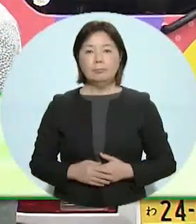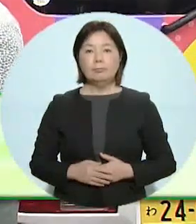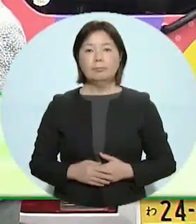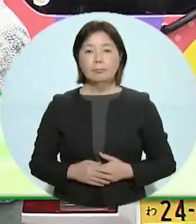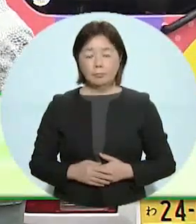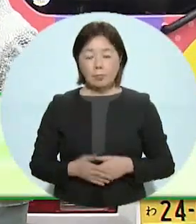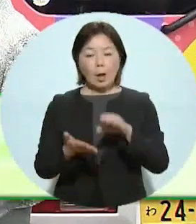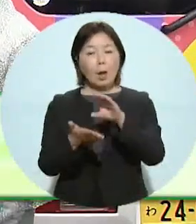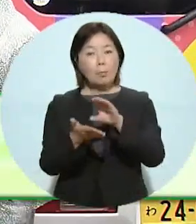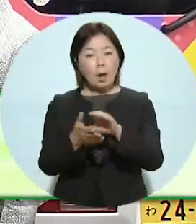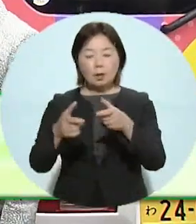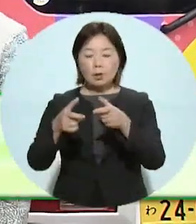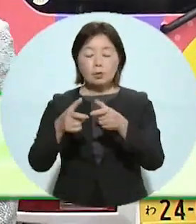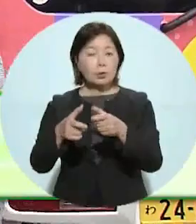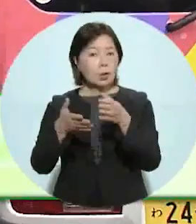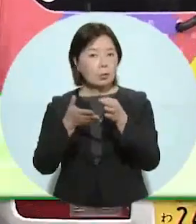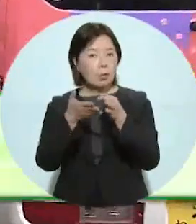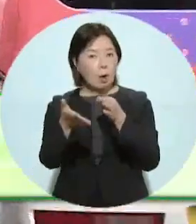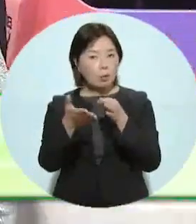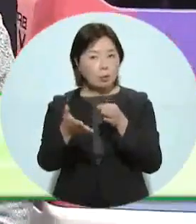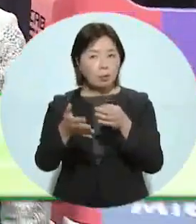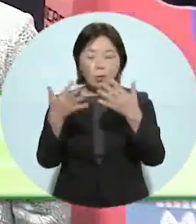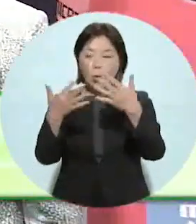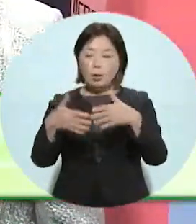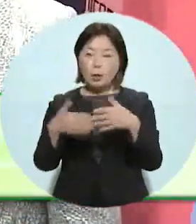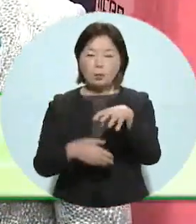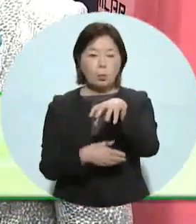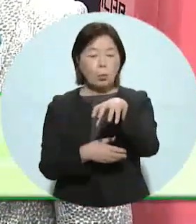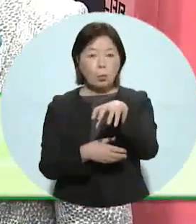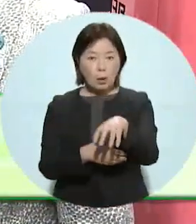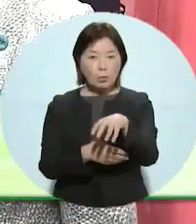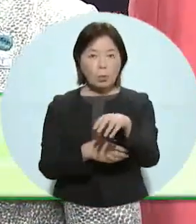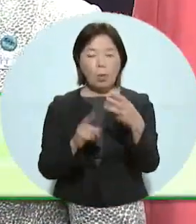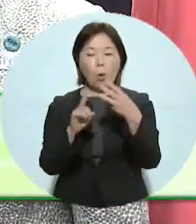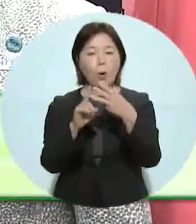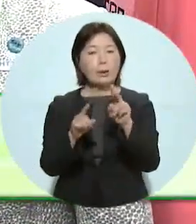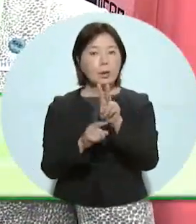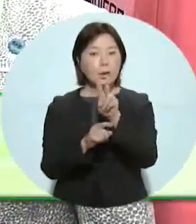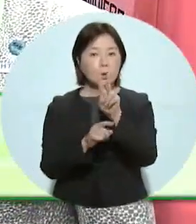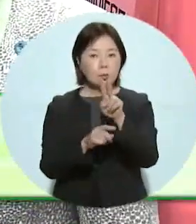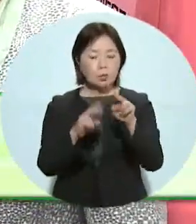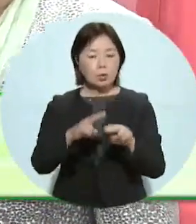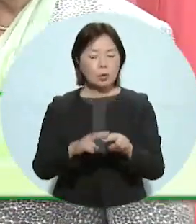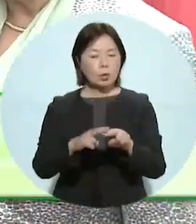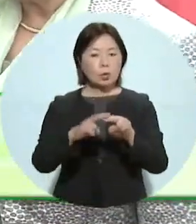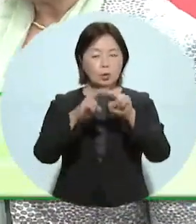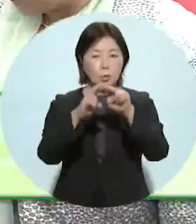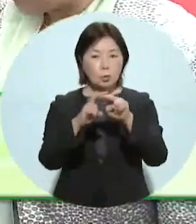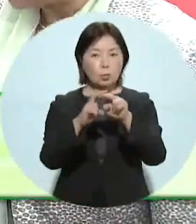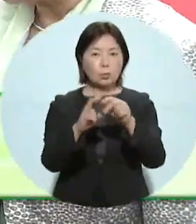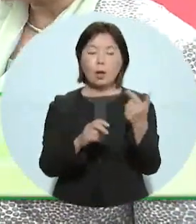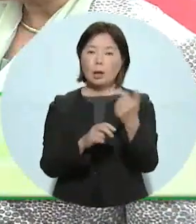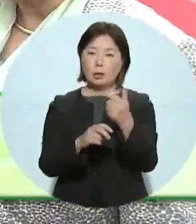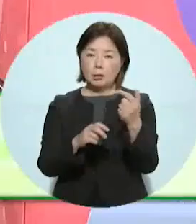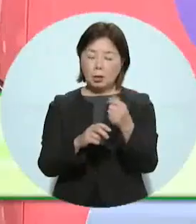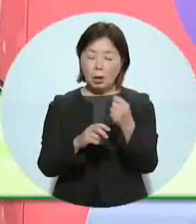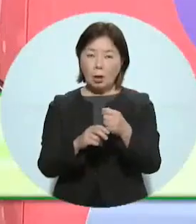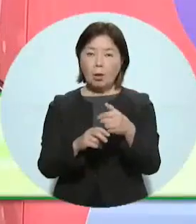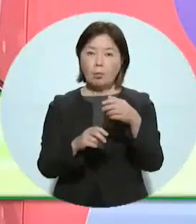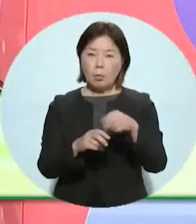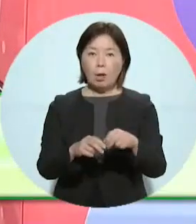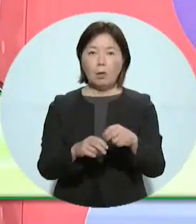パーキングチケット発給設備設置区画に EV 用急速充電器を設置したのは2箇所あります